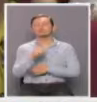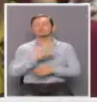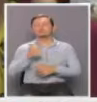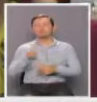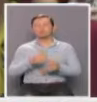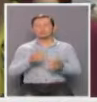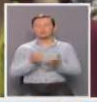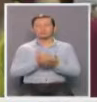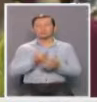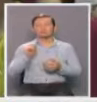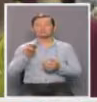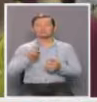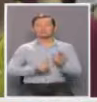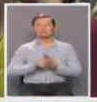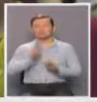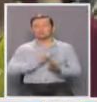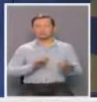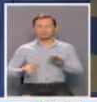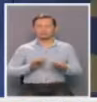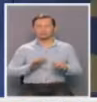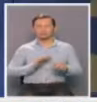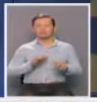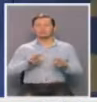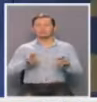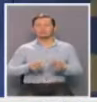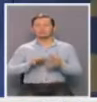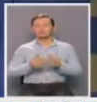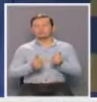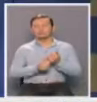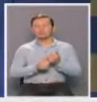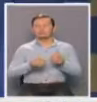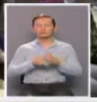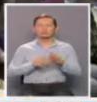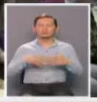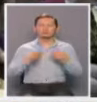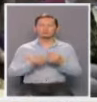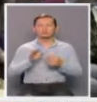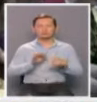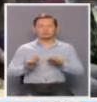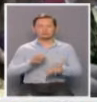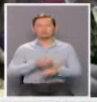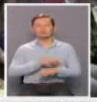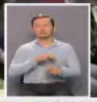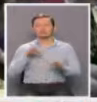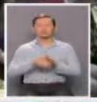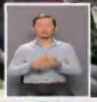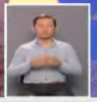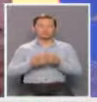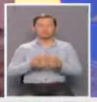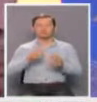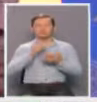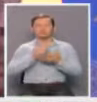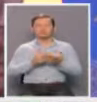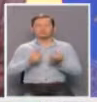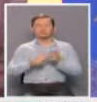үшін сәуір айында жұмыс атқарды. Аудан әкімі жанындағы отбасы гендерлік саясат мәселелері жөніндегі комиссияның мүшелері байқаудың шартына